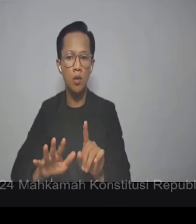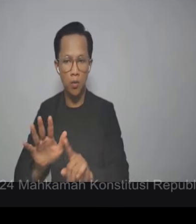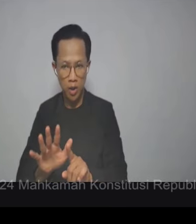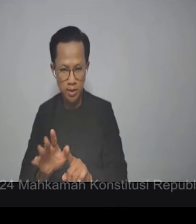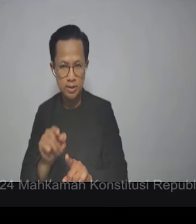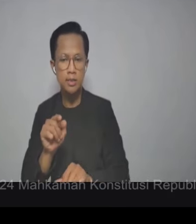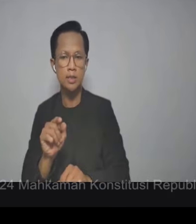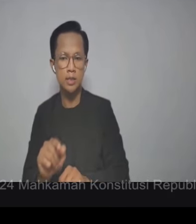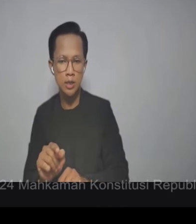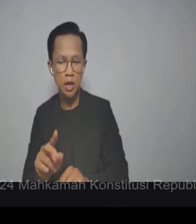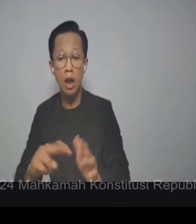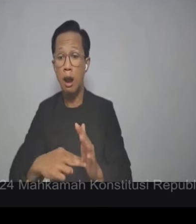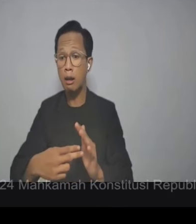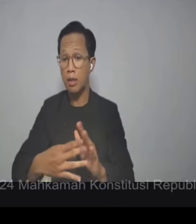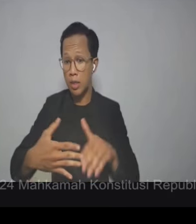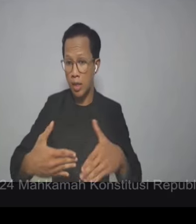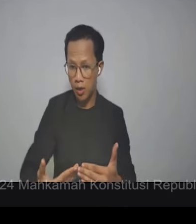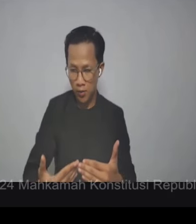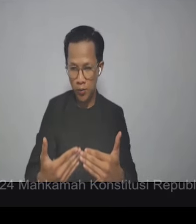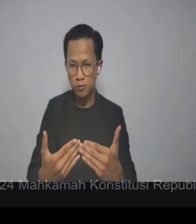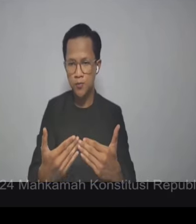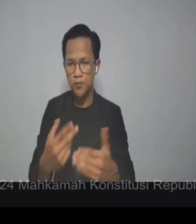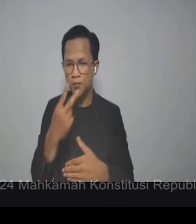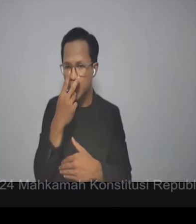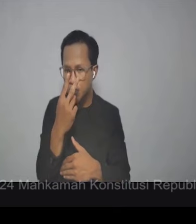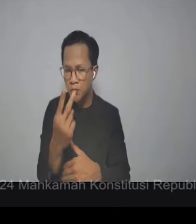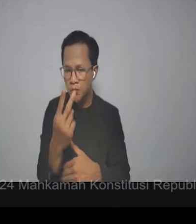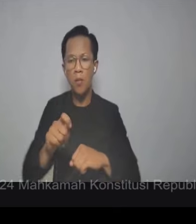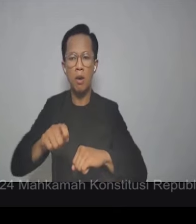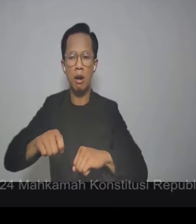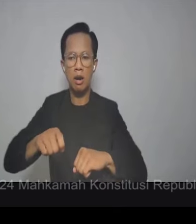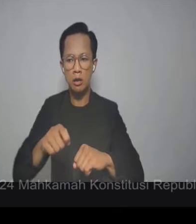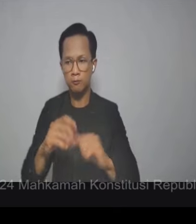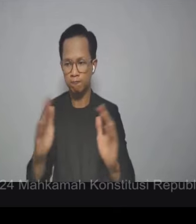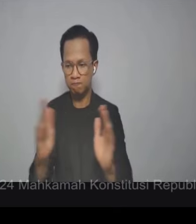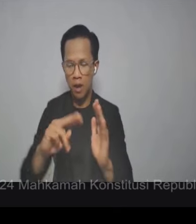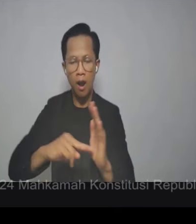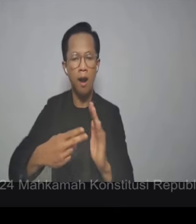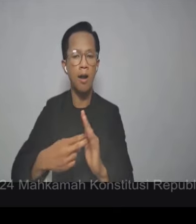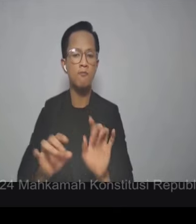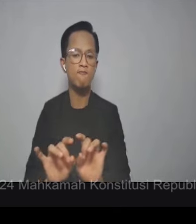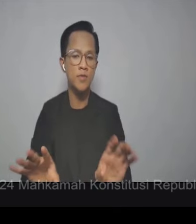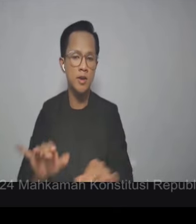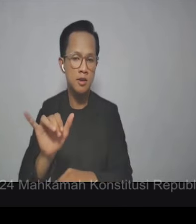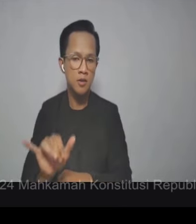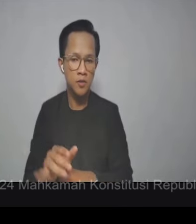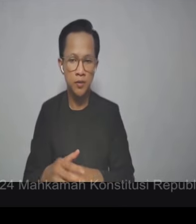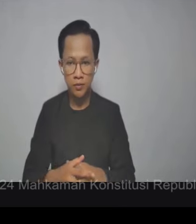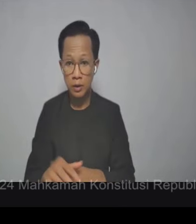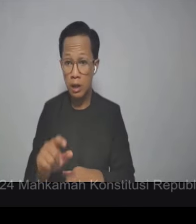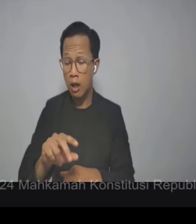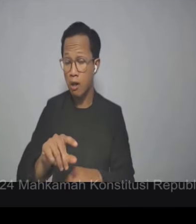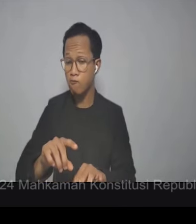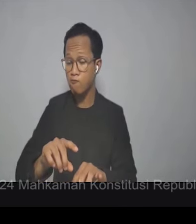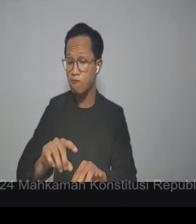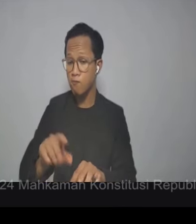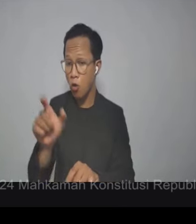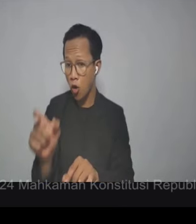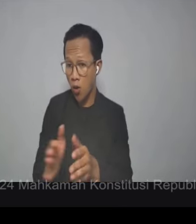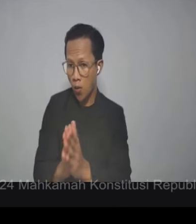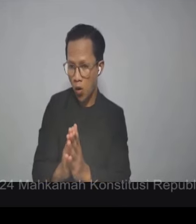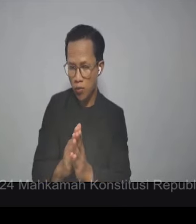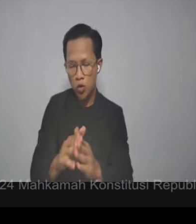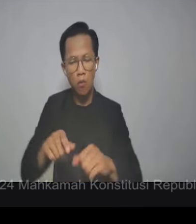tersebut akan mempersempit hakikat objek prapenalan itu sendiri dengan demikian dari pereman yang mempersoalkan tidak adanya kepastian hukum karena pemeriksaan bukti